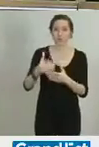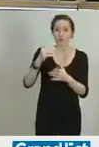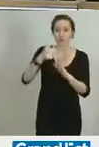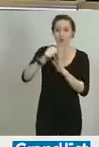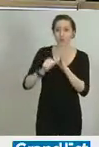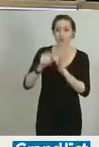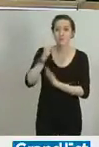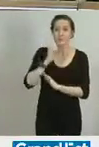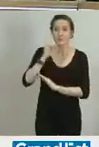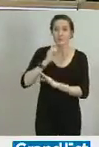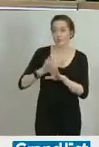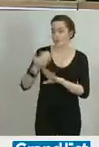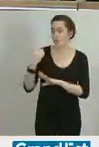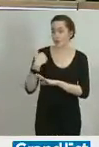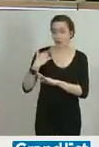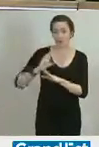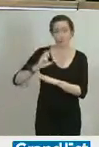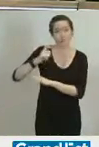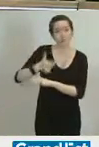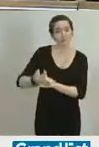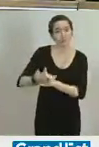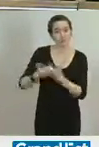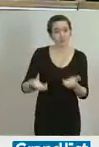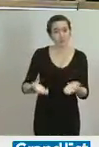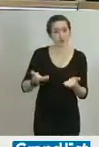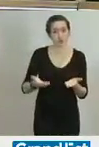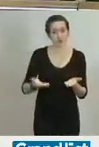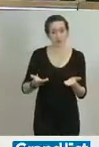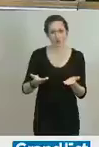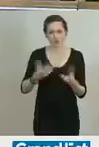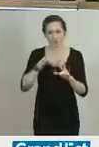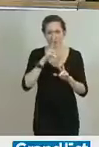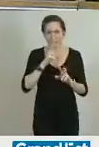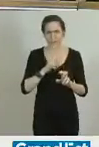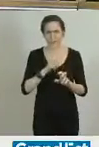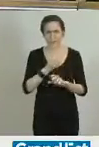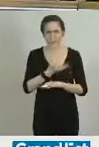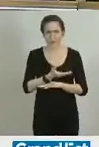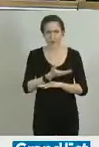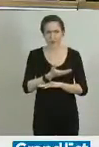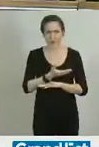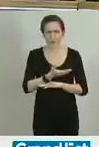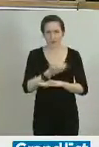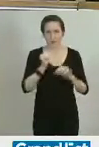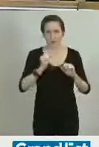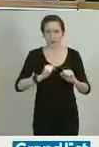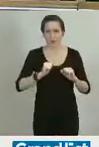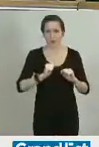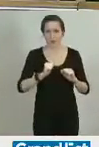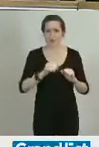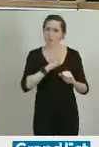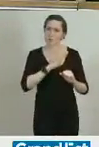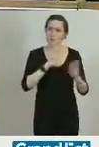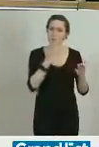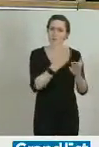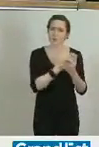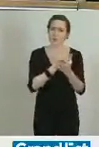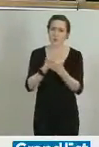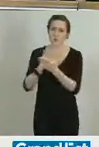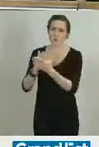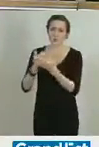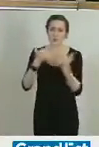et nous sommes aujourd'hui appelés à examiner et, si vous le voulez bien, à adopter 6 dispositifs